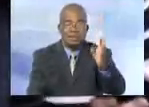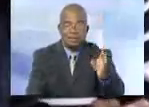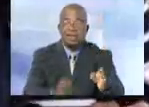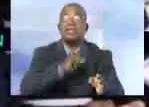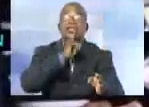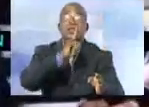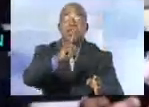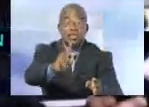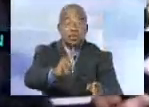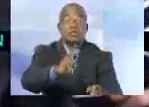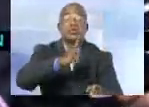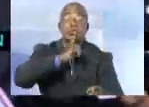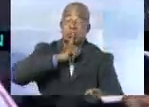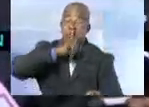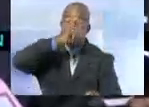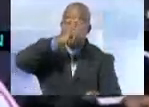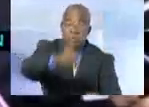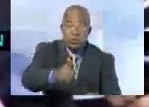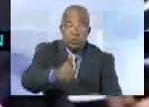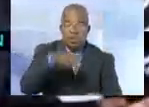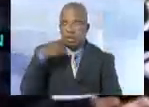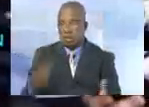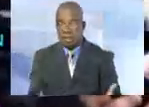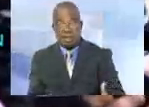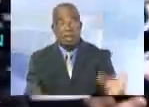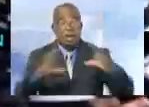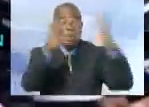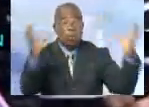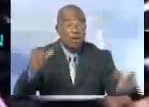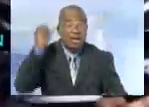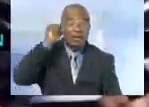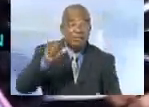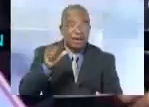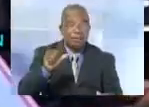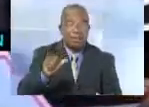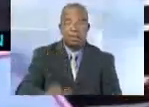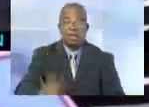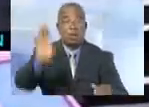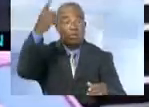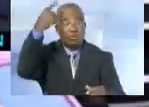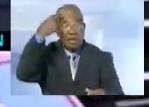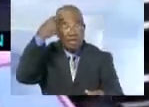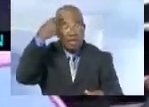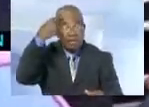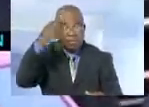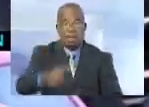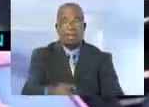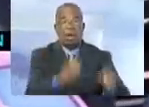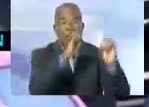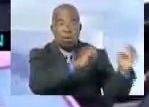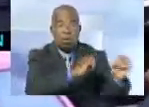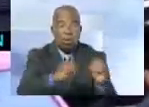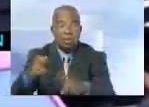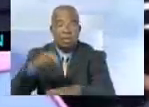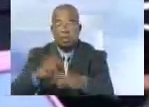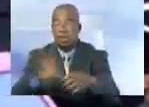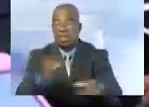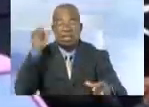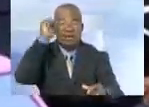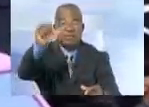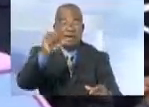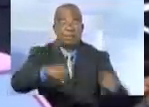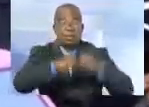Je suis convaincue qu'en tant que communauté, en tant que gouvernement, organisation de femmes et société